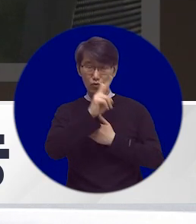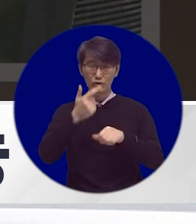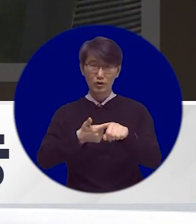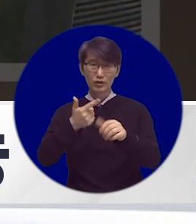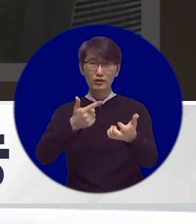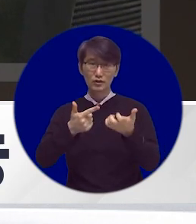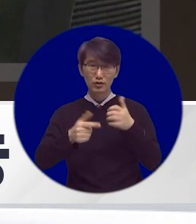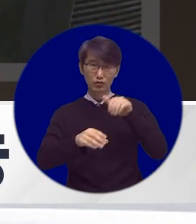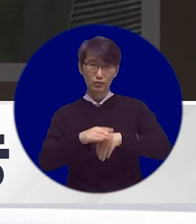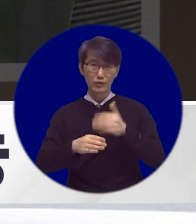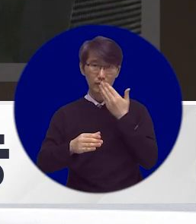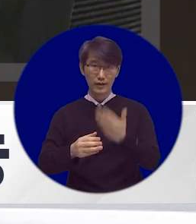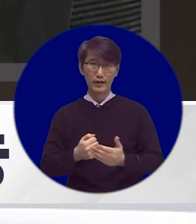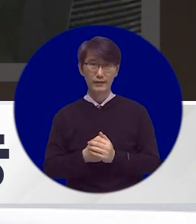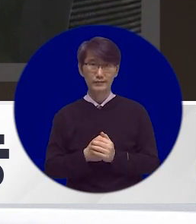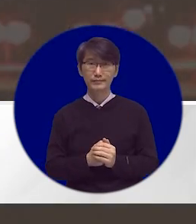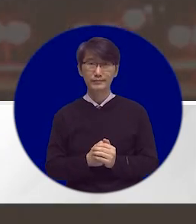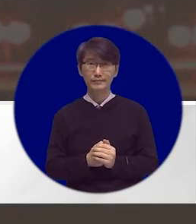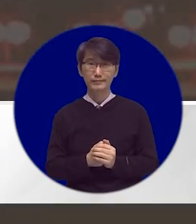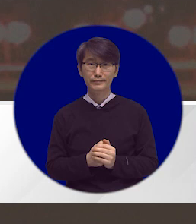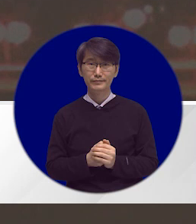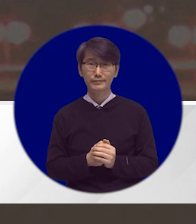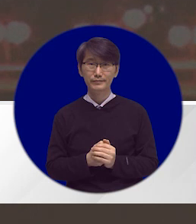6시 전에도 투표할 수 있습니다.